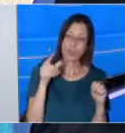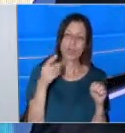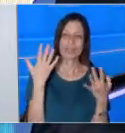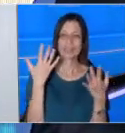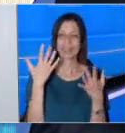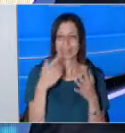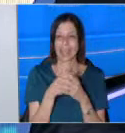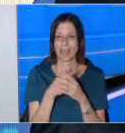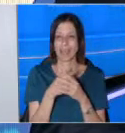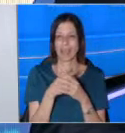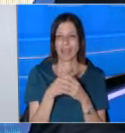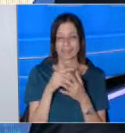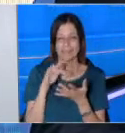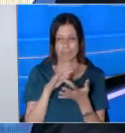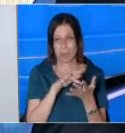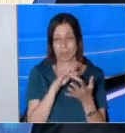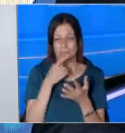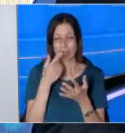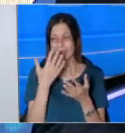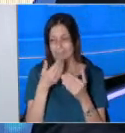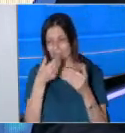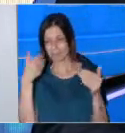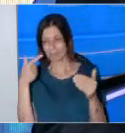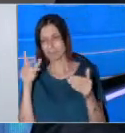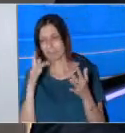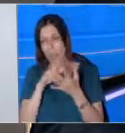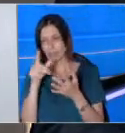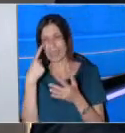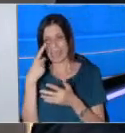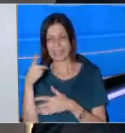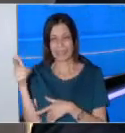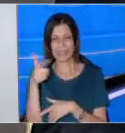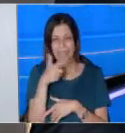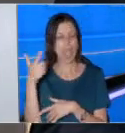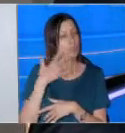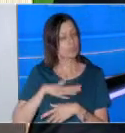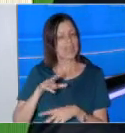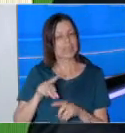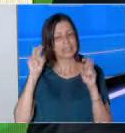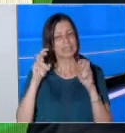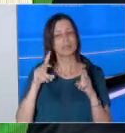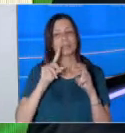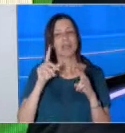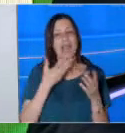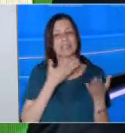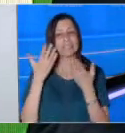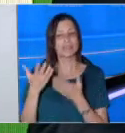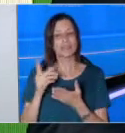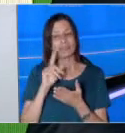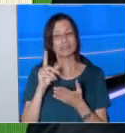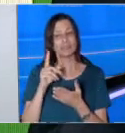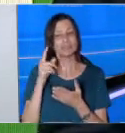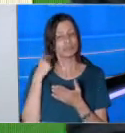מהמקום שאתה הראית, כן. לפני שאנחנו מדברים, אני רוצה לתת את ההזדמנות להזמין את כל מי ששומע אותנו